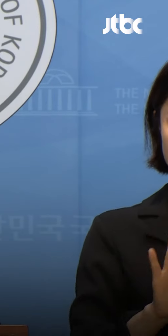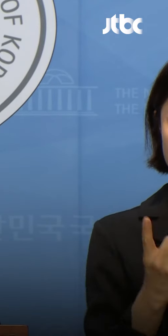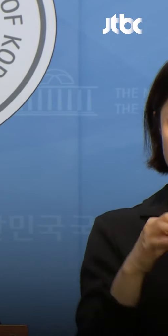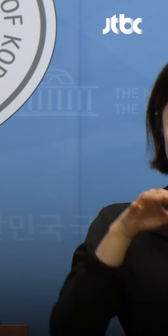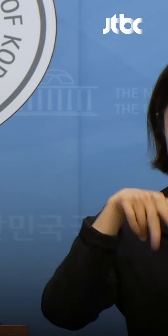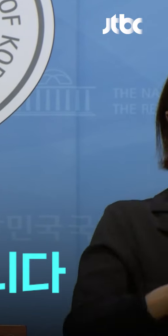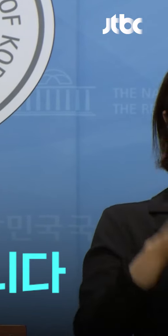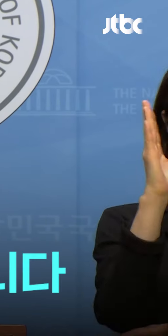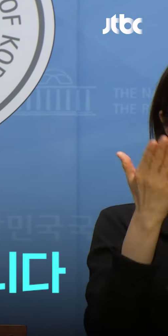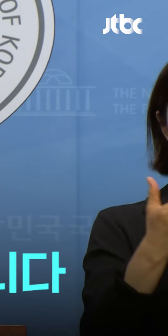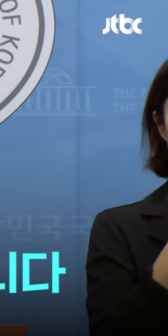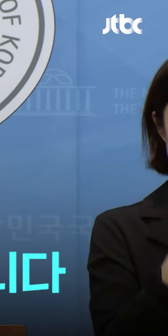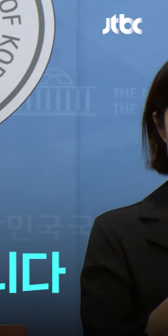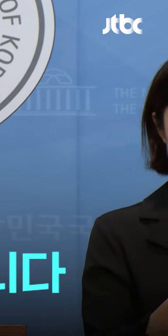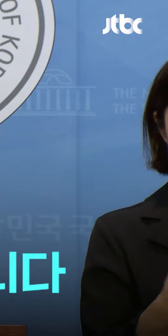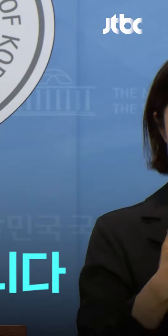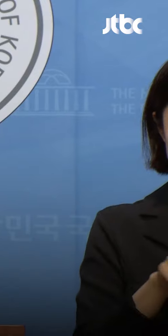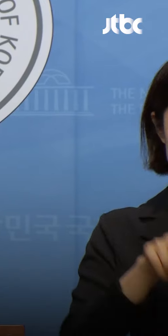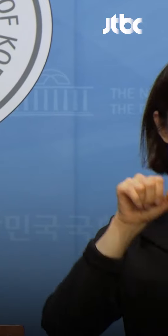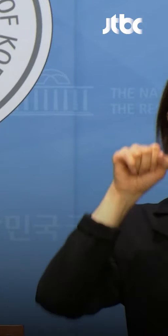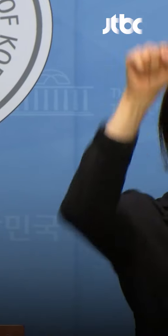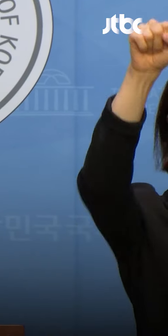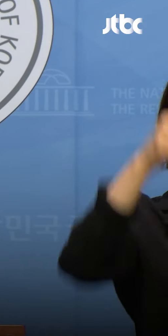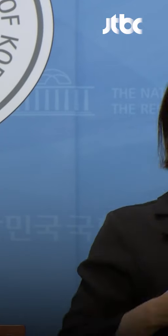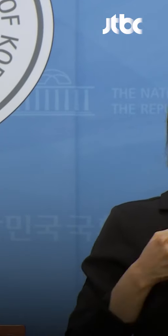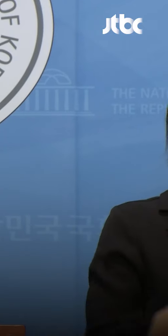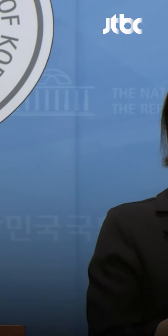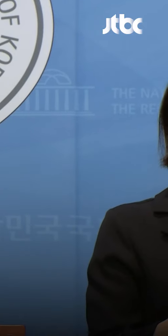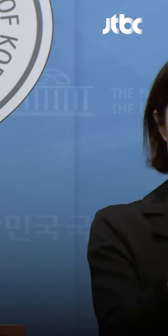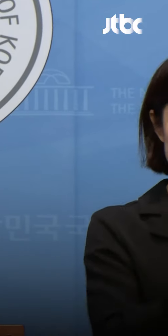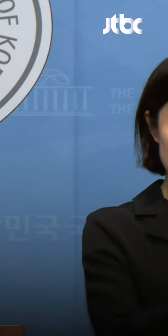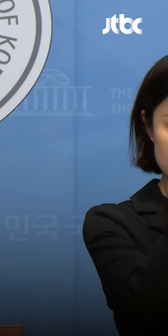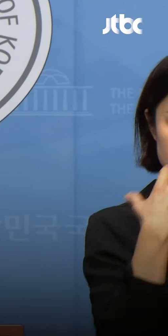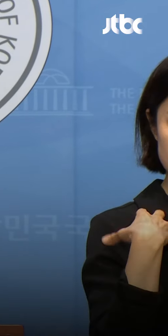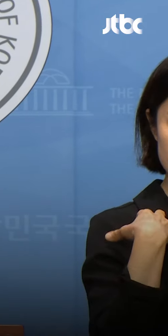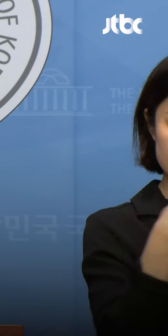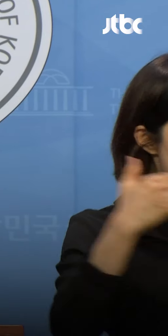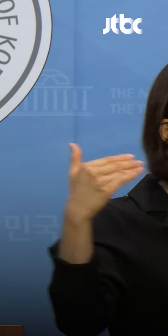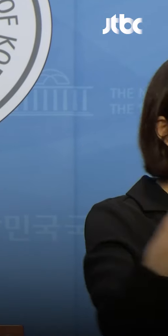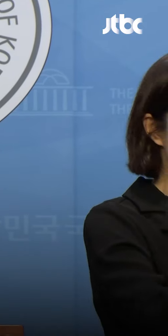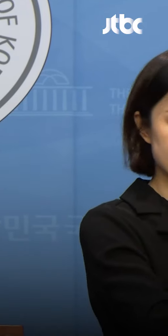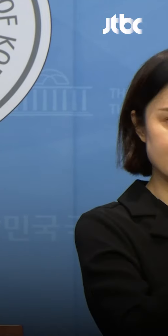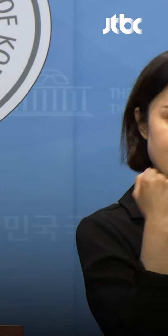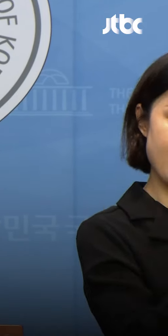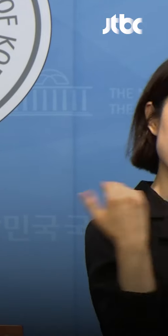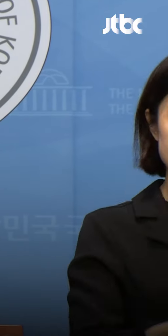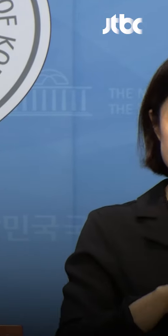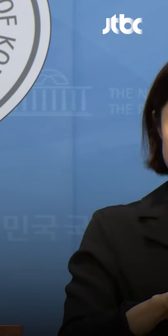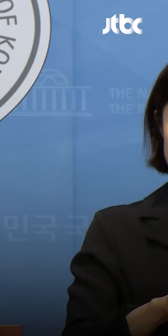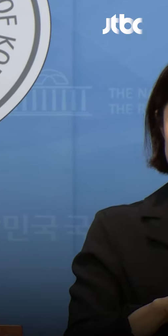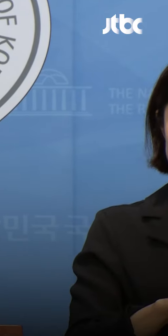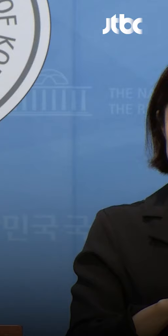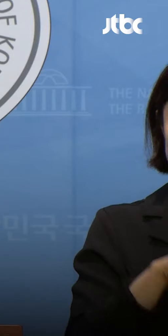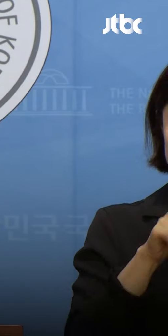자리에 섰습니다. 정봉주가 출전합니다. 윤석열 정권을 반드시 끝장내겠습니다. 이 임무를 수행하기 위해